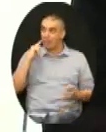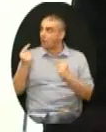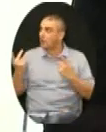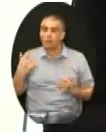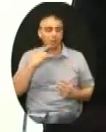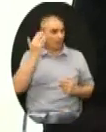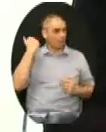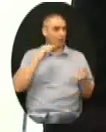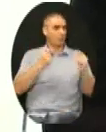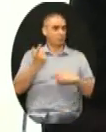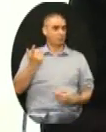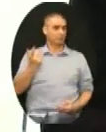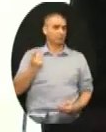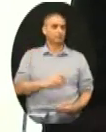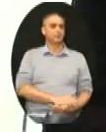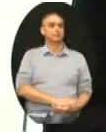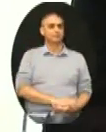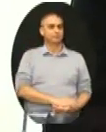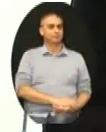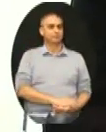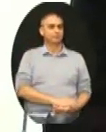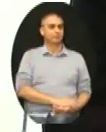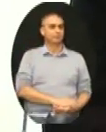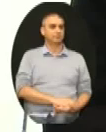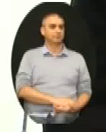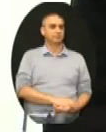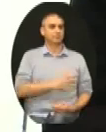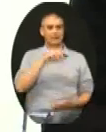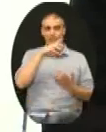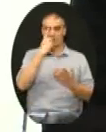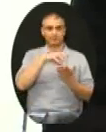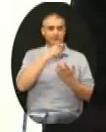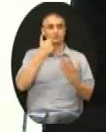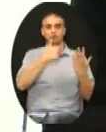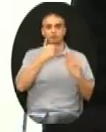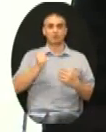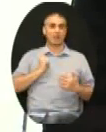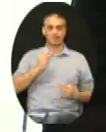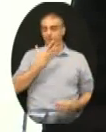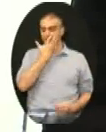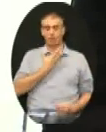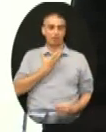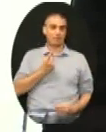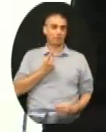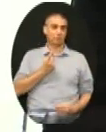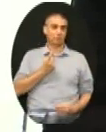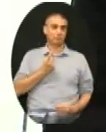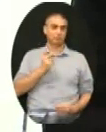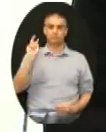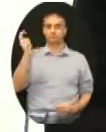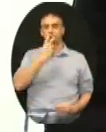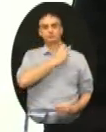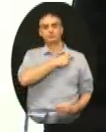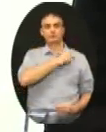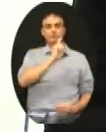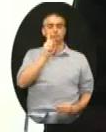היה מחלוקת. כי היה סיפור באחד הבסיסים ש66 חיילים גדלי זקנים נקראו